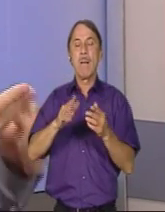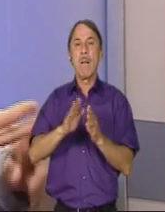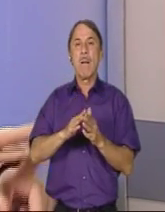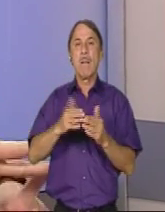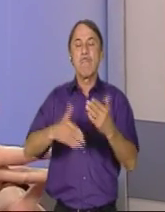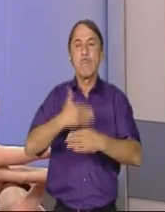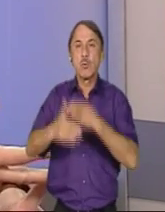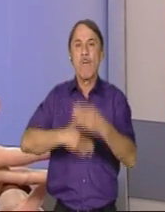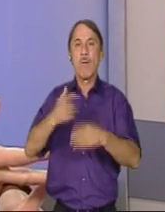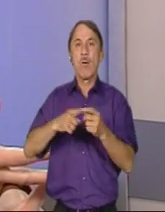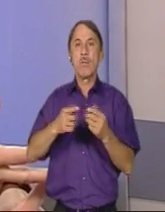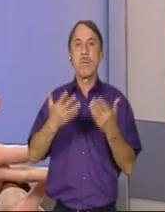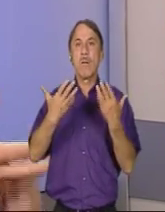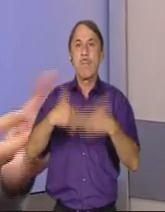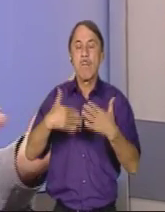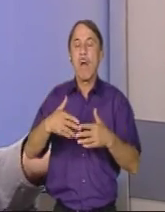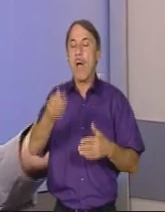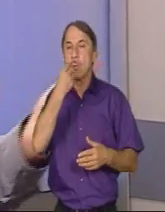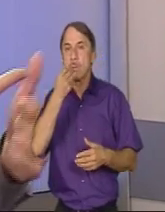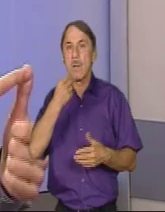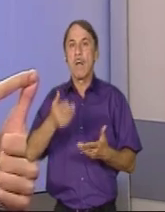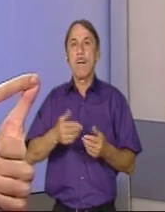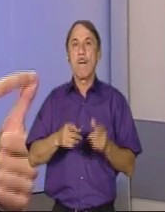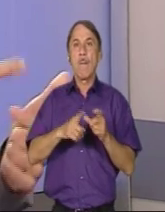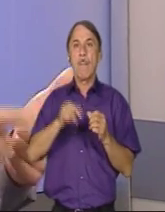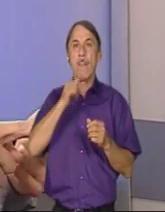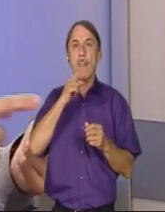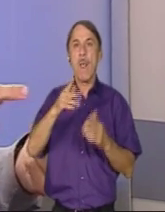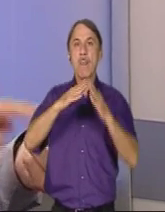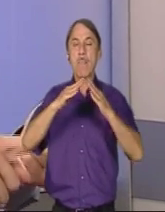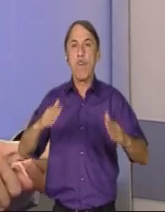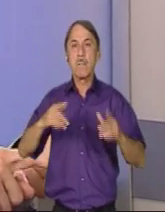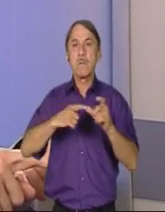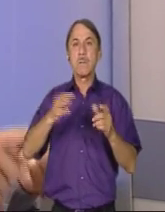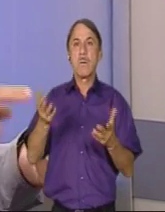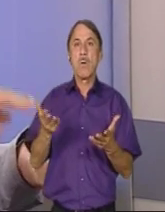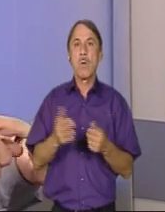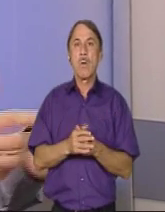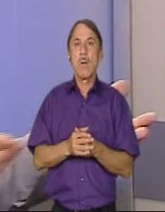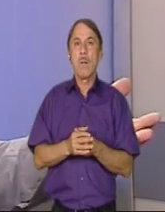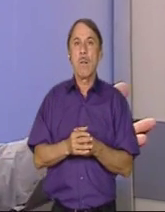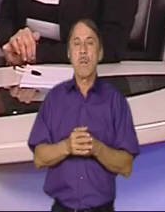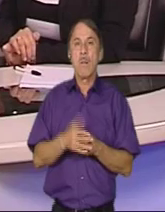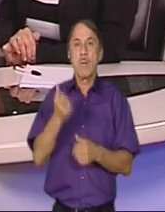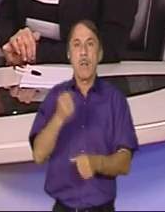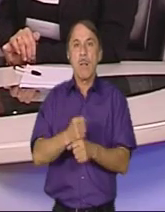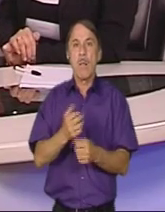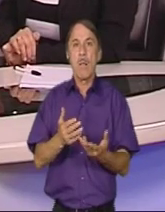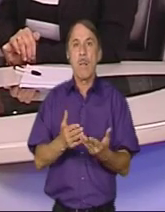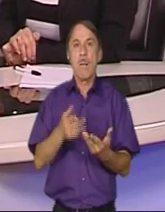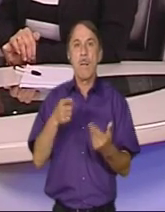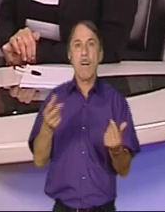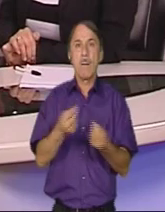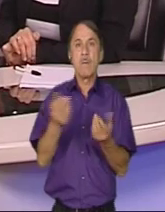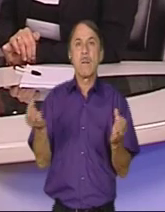industriju, prehrambenu prerađivačku industriju. Čekajte, mi ne umemo da napravimo ajvar, džem, domaći sok. O čemu se